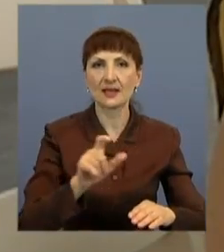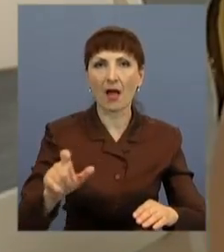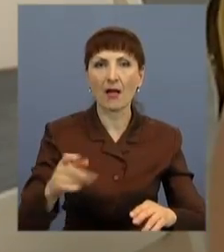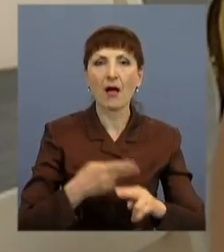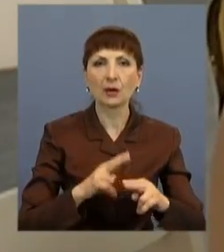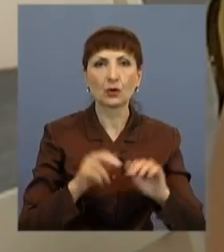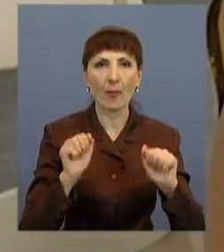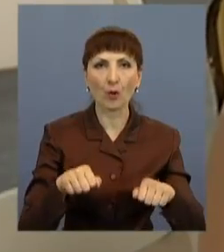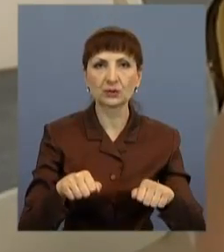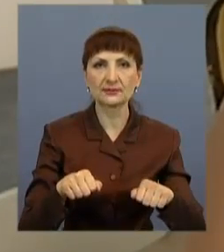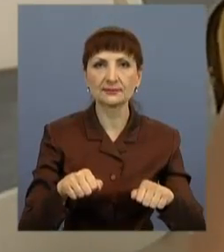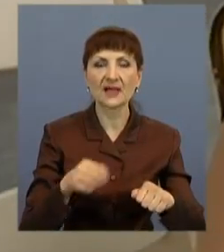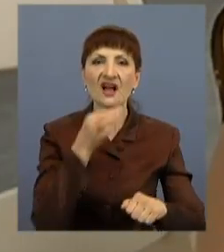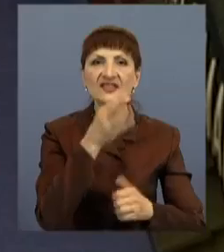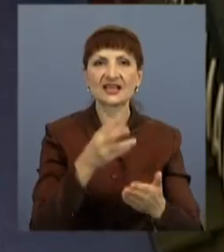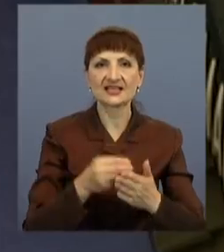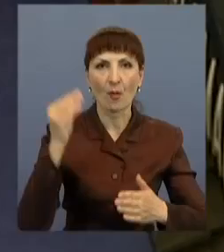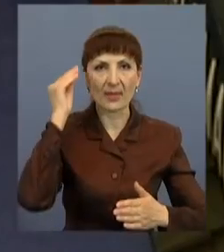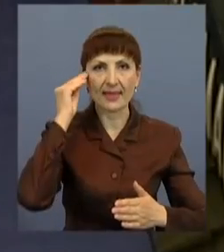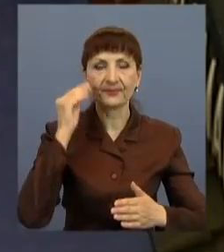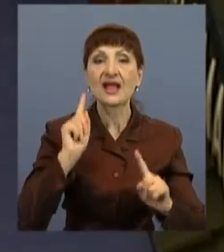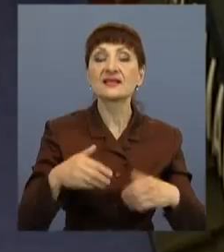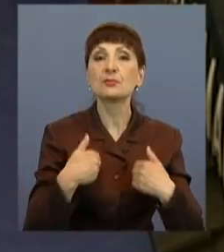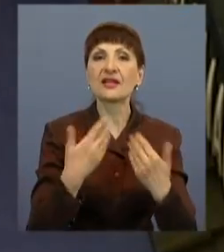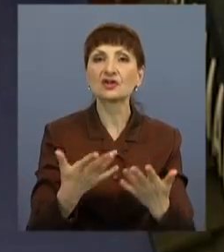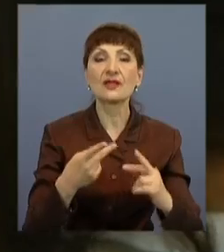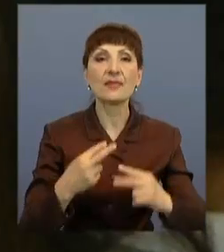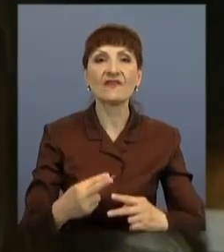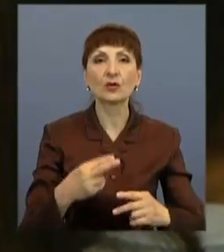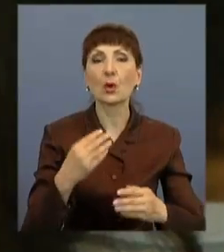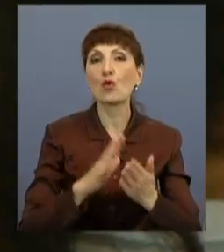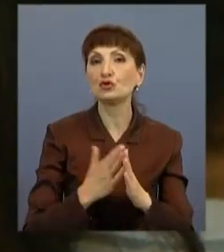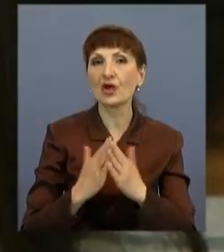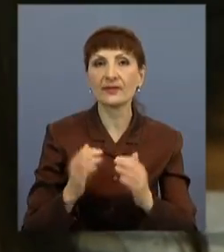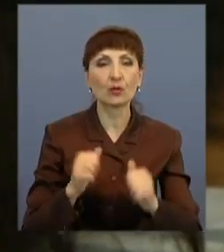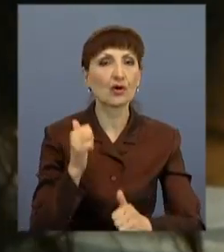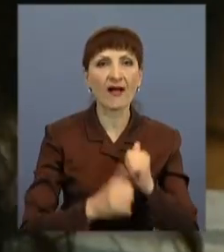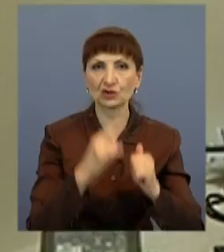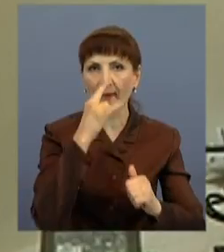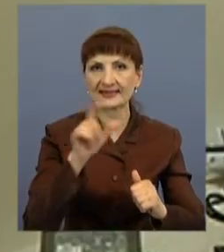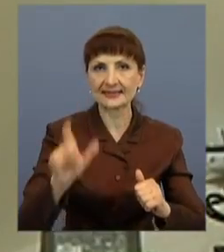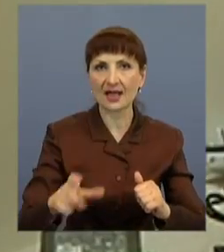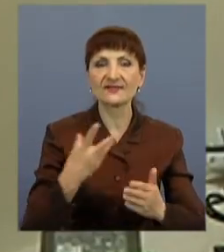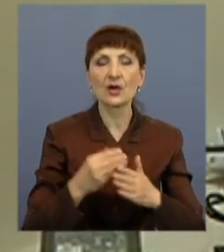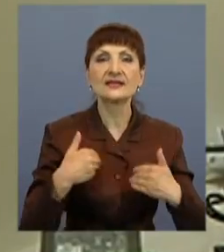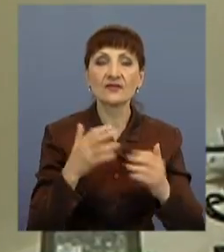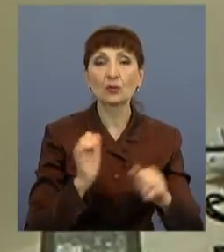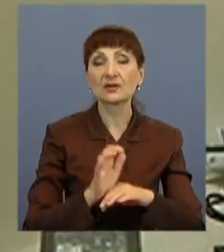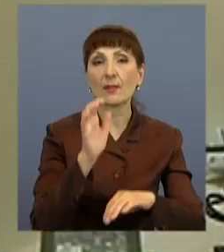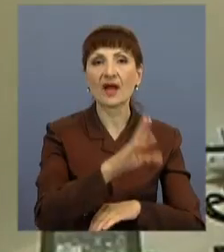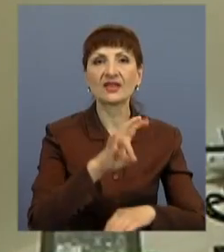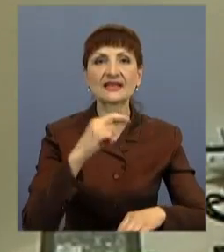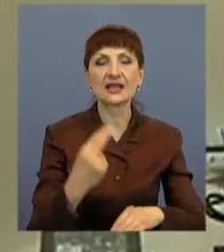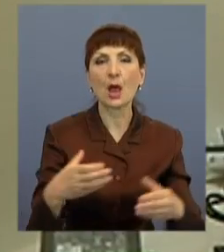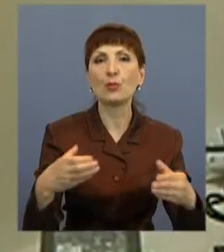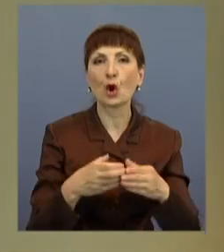могут высказать свое мнение. Кстати, предложить для перевода тот или иной учебник может каждый казахстанец. Свою инициативу можно направить в Национальное